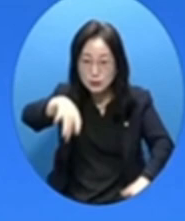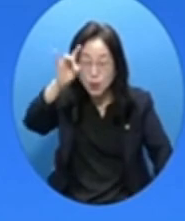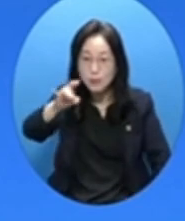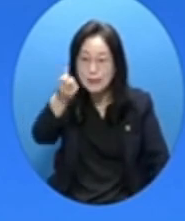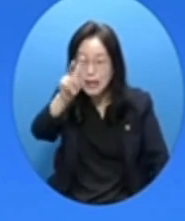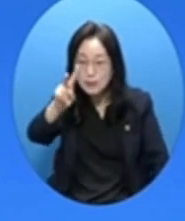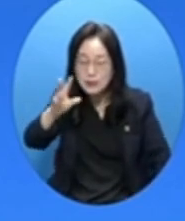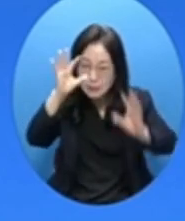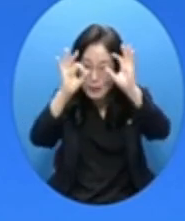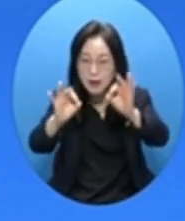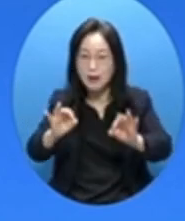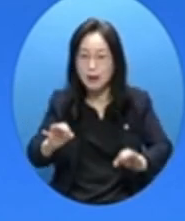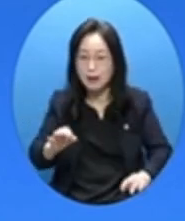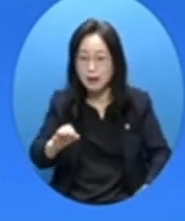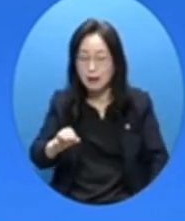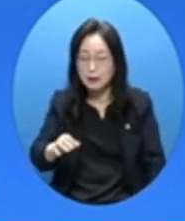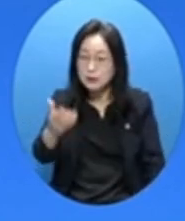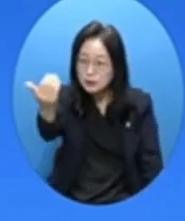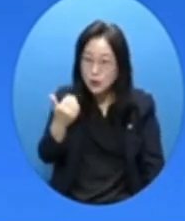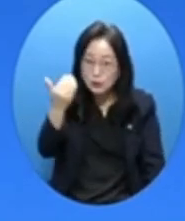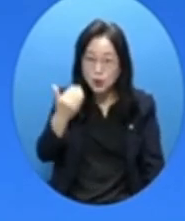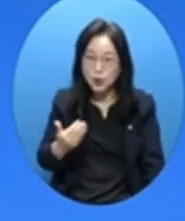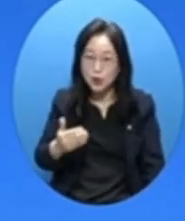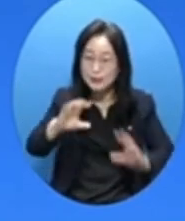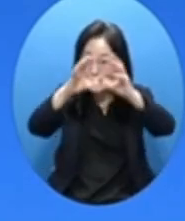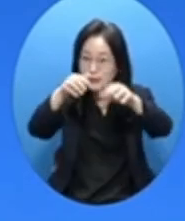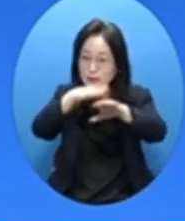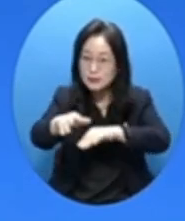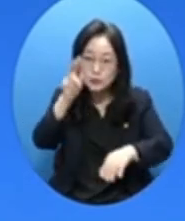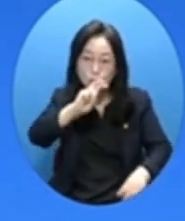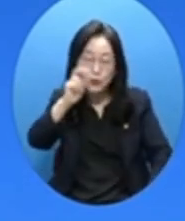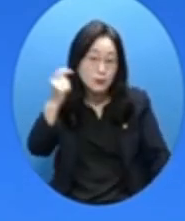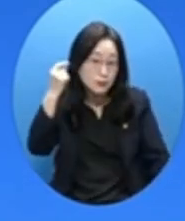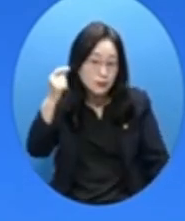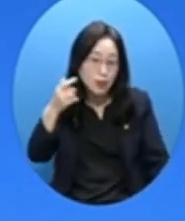그전에는 유행가를 듣는 거조차도